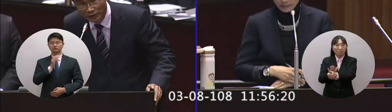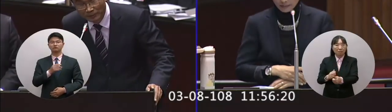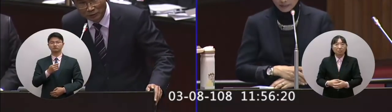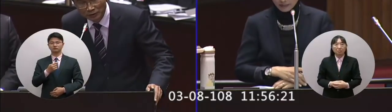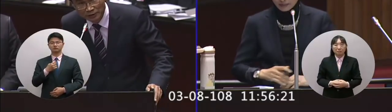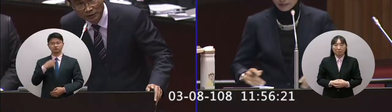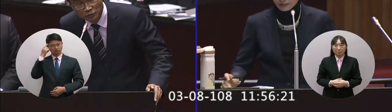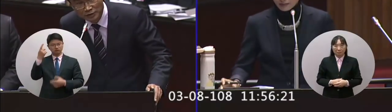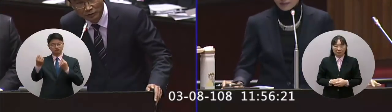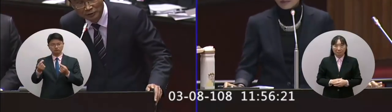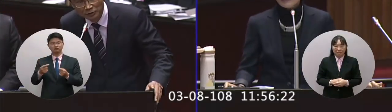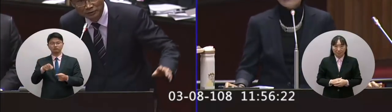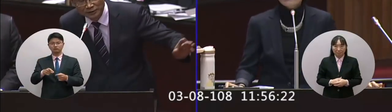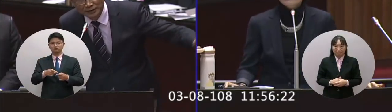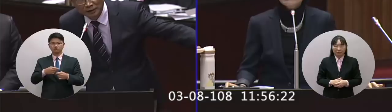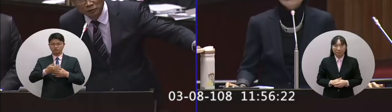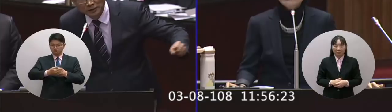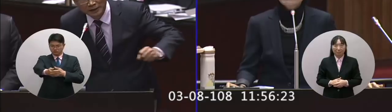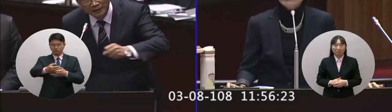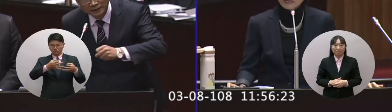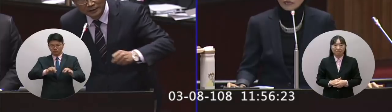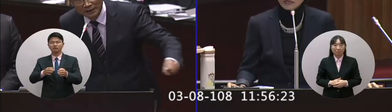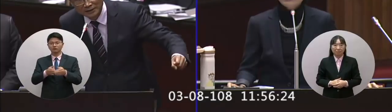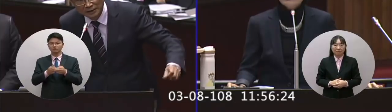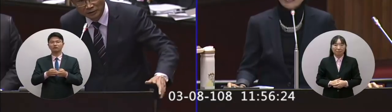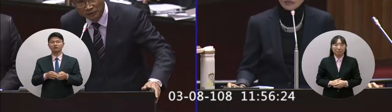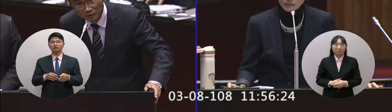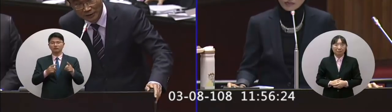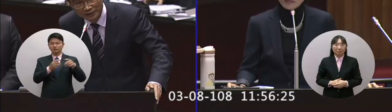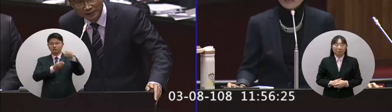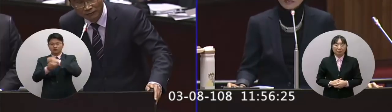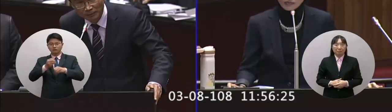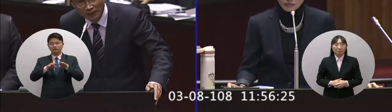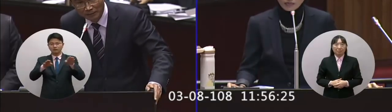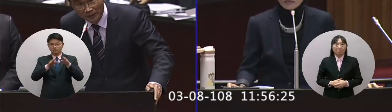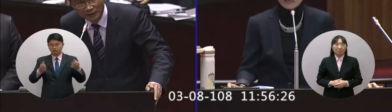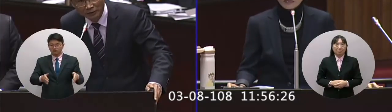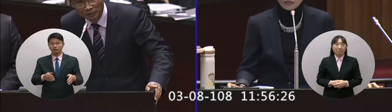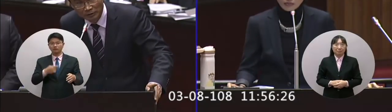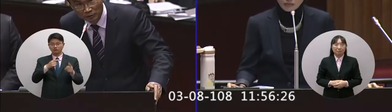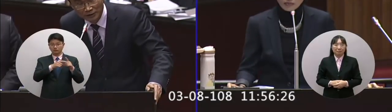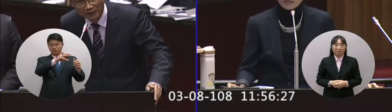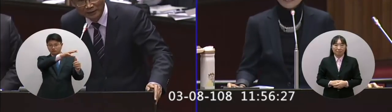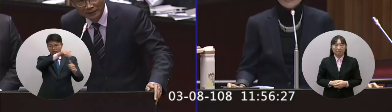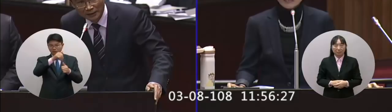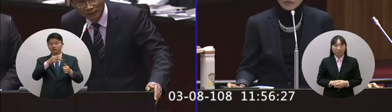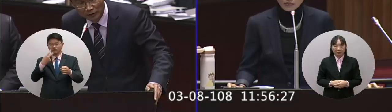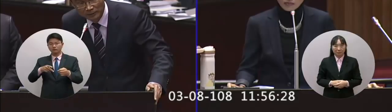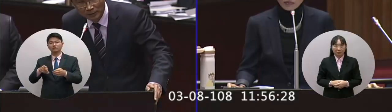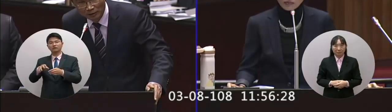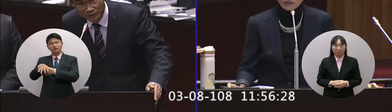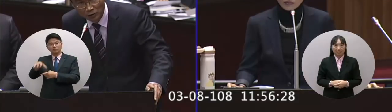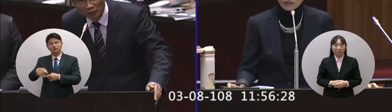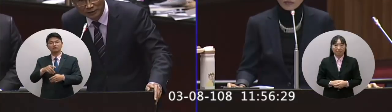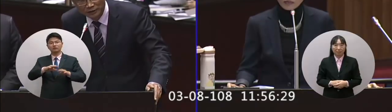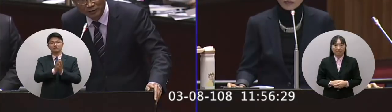全同意，委员要把所有的程序简化，所以就直接调度平台拉进来以后，就会可以直接分配给每一个农民农场。那跟